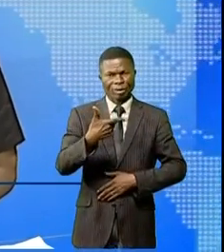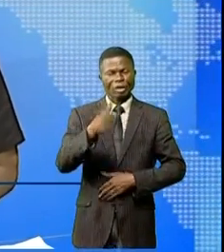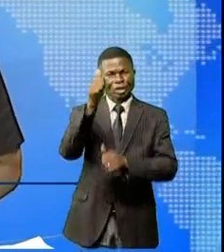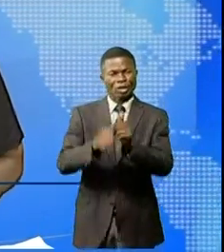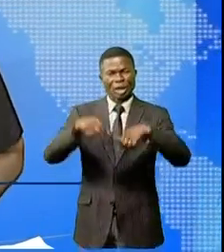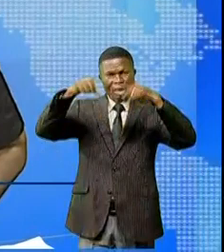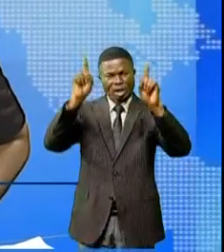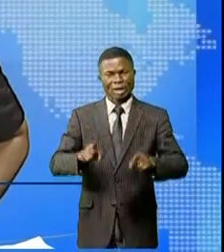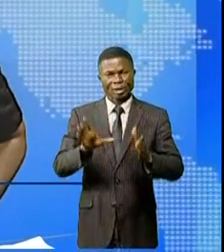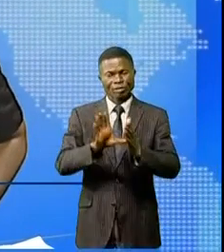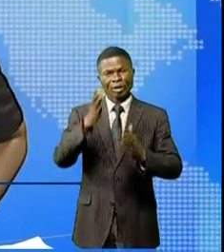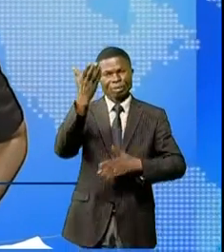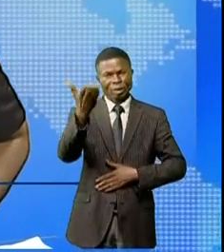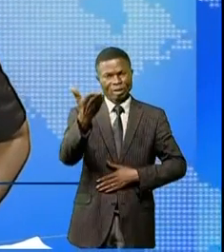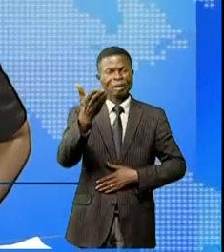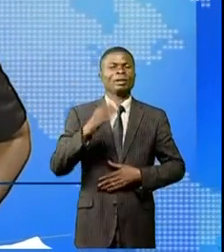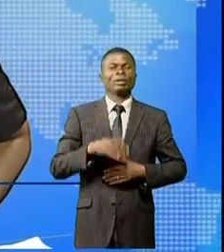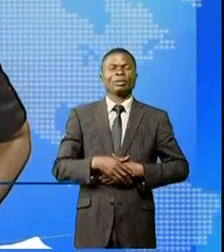chaque année. Reportage.